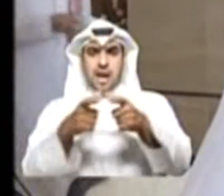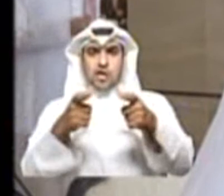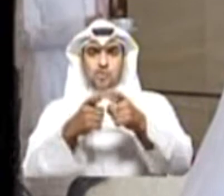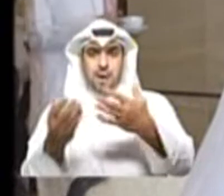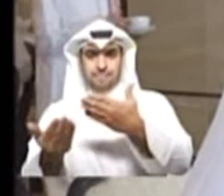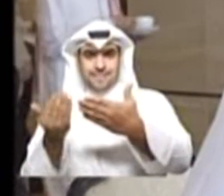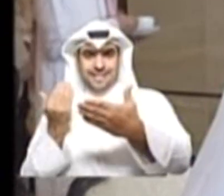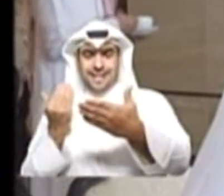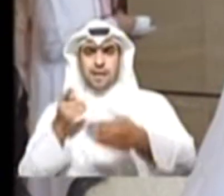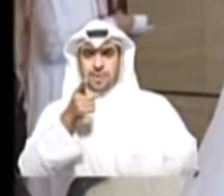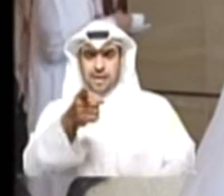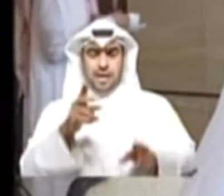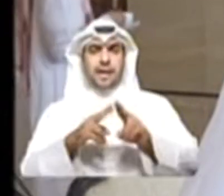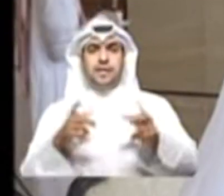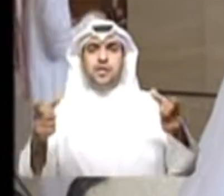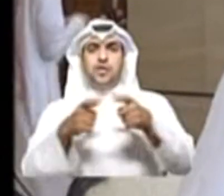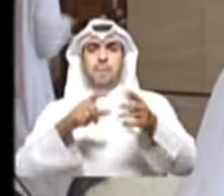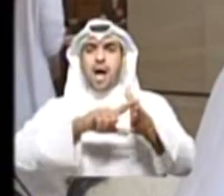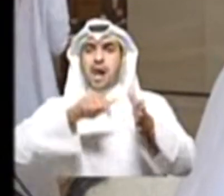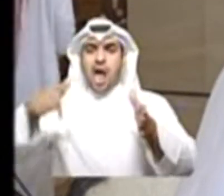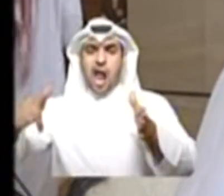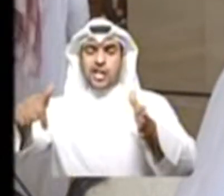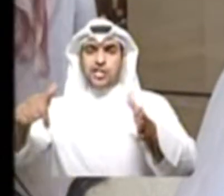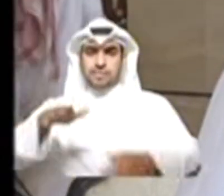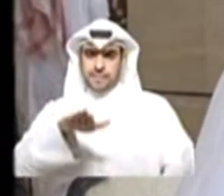التحضيري لفعاليات أيام دول مجلس التعاون